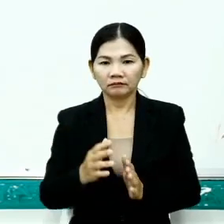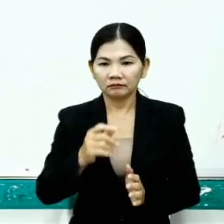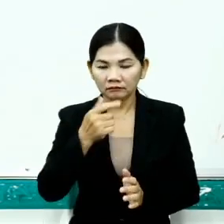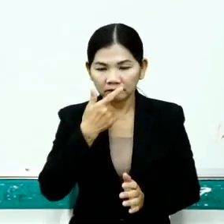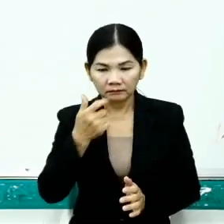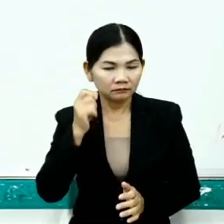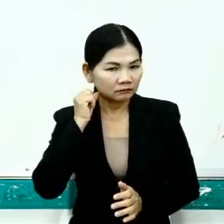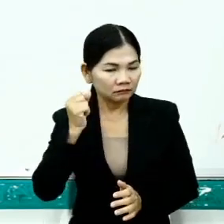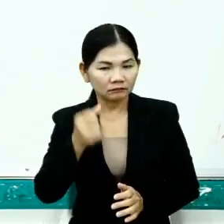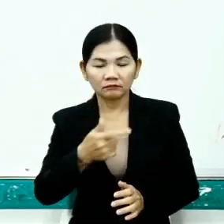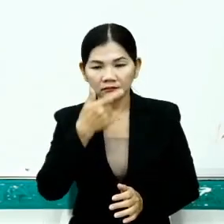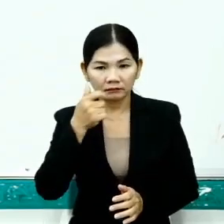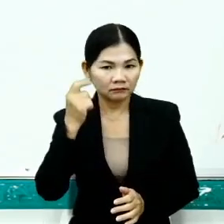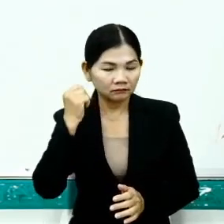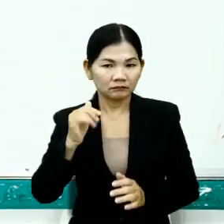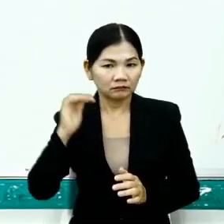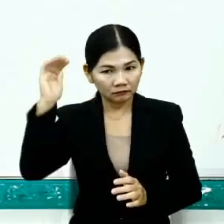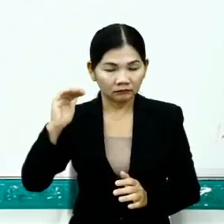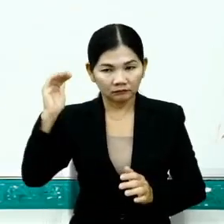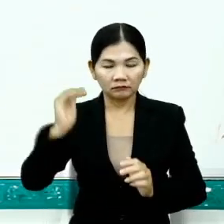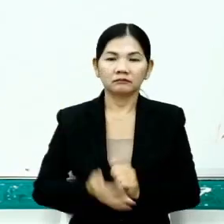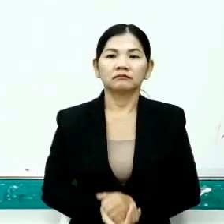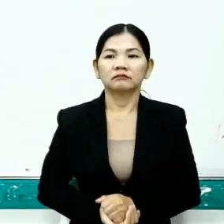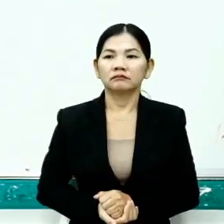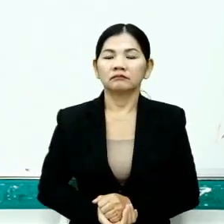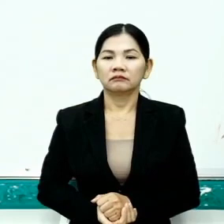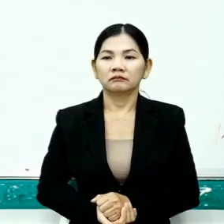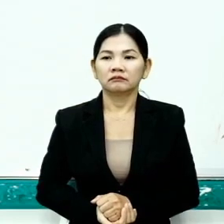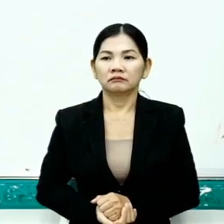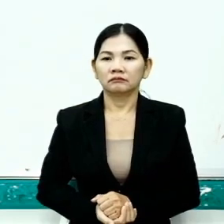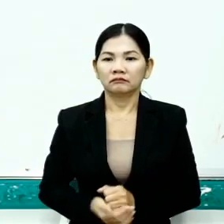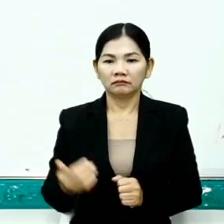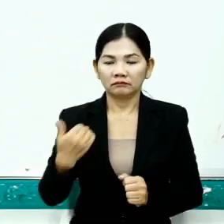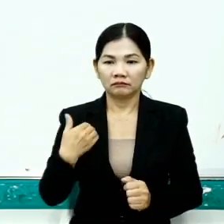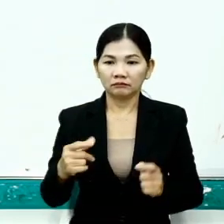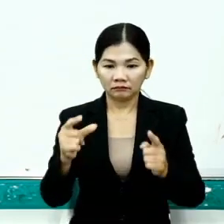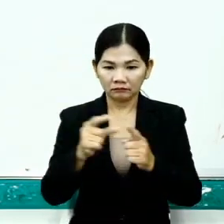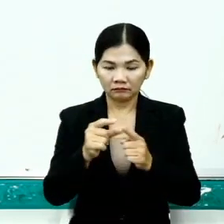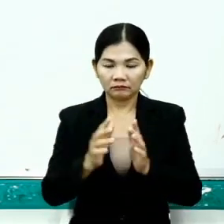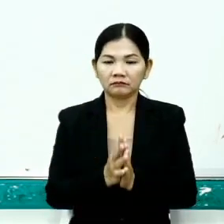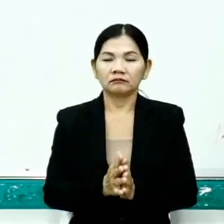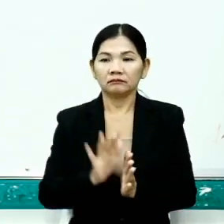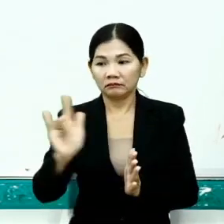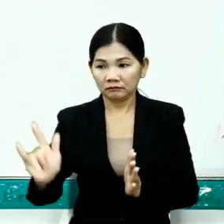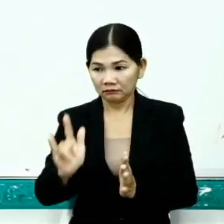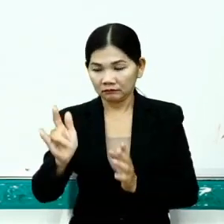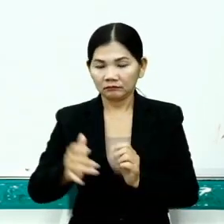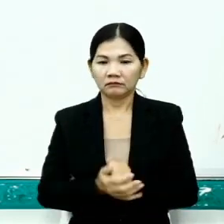ចាប្រាប់លោកយាយលោកតាប៉ាម៉ាបងប្អូនយើងចាដោយប្រាប់ពាក្យតេតា